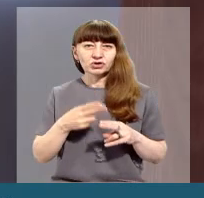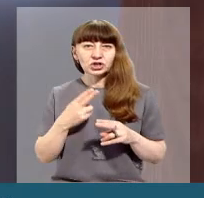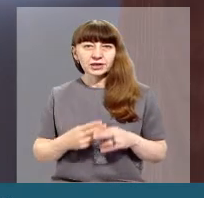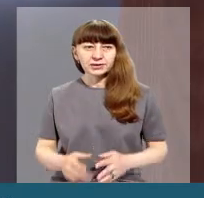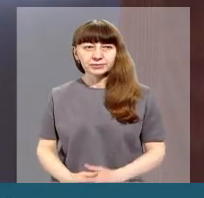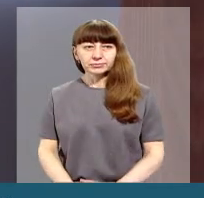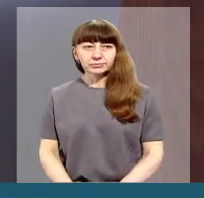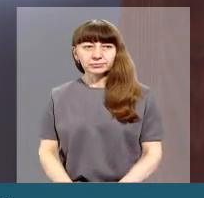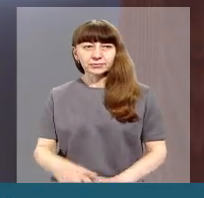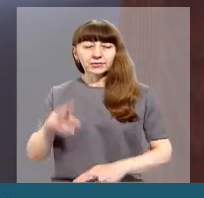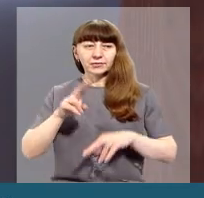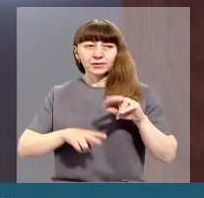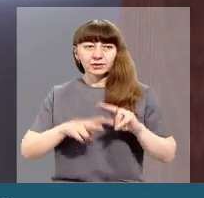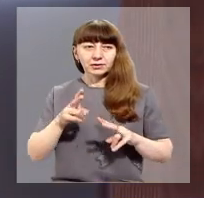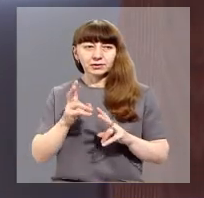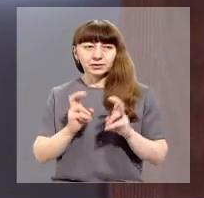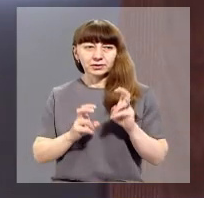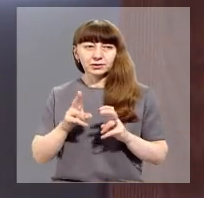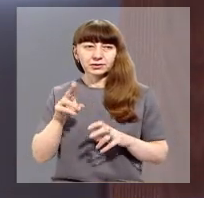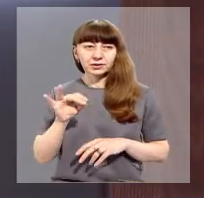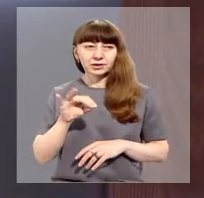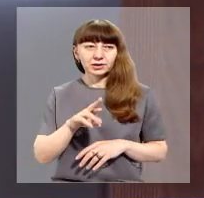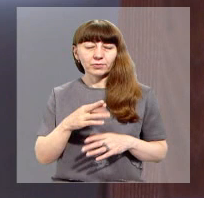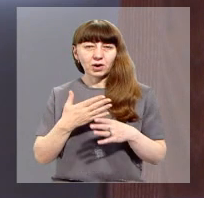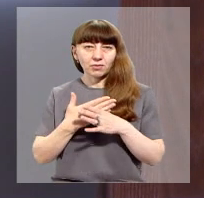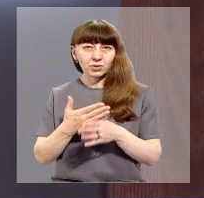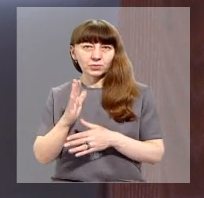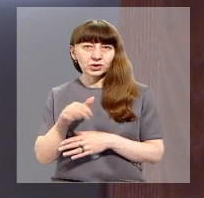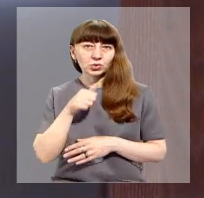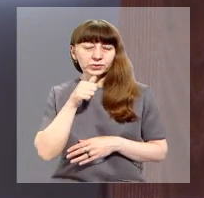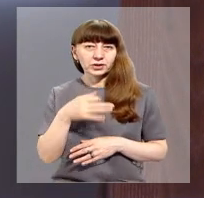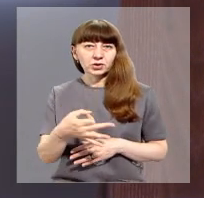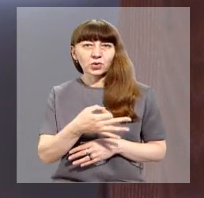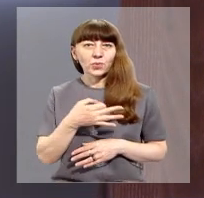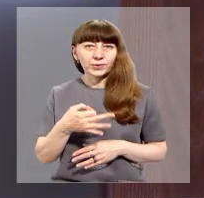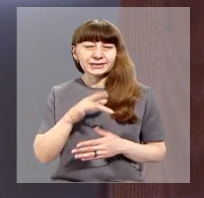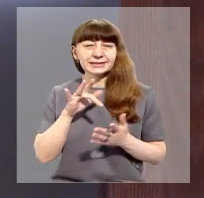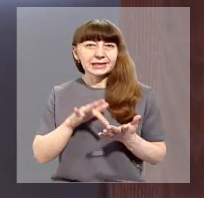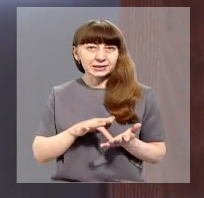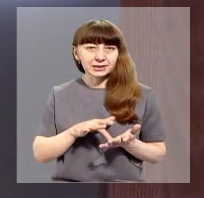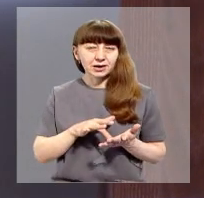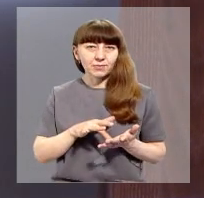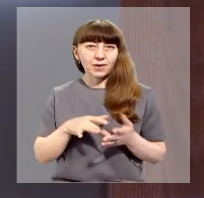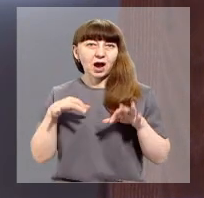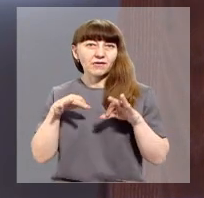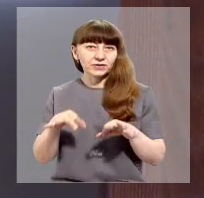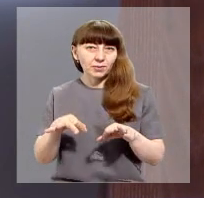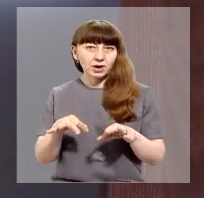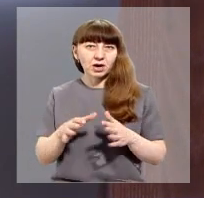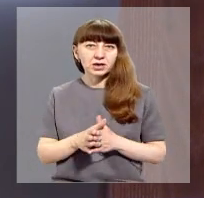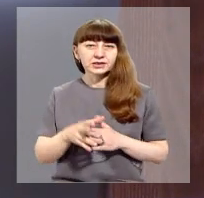железа. Строительство завода Kia позволит стать Кустанайской области центром